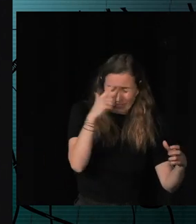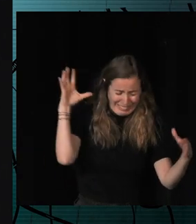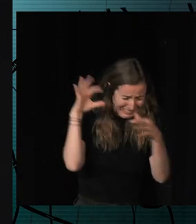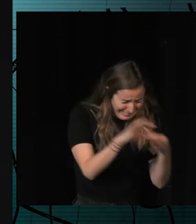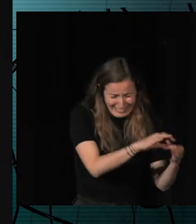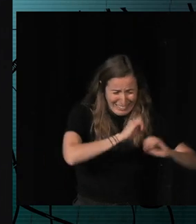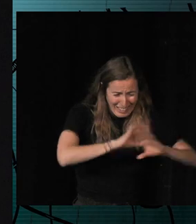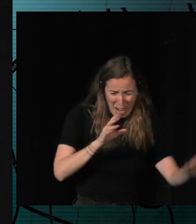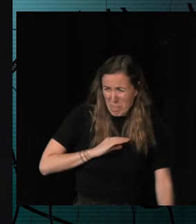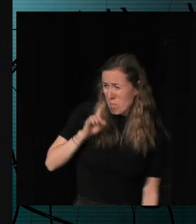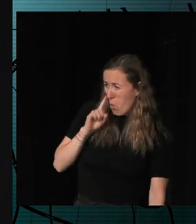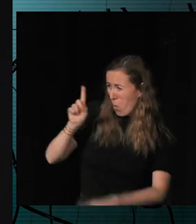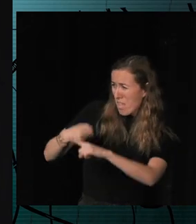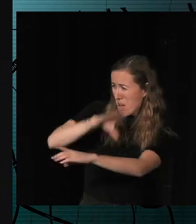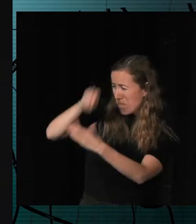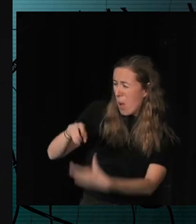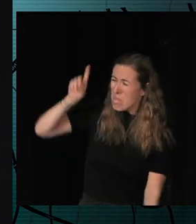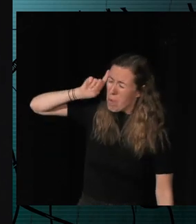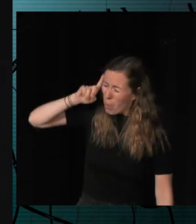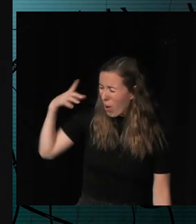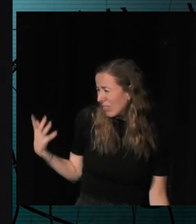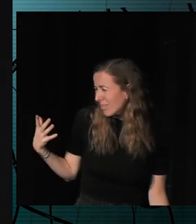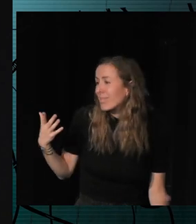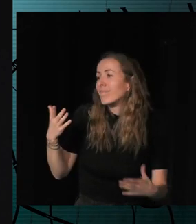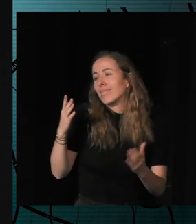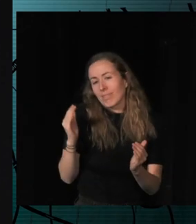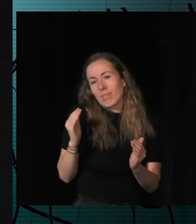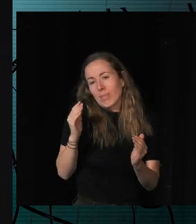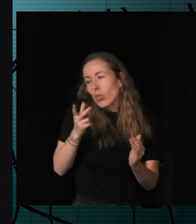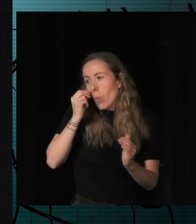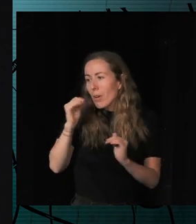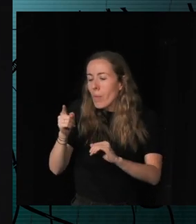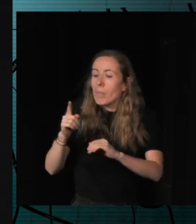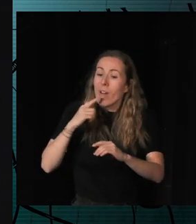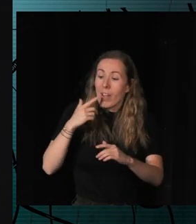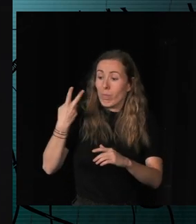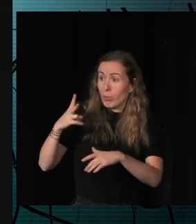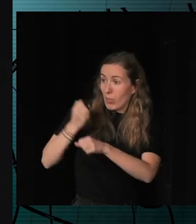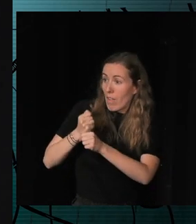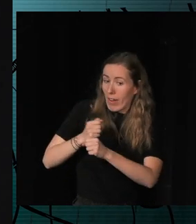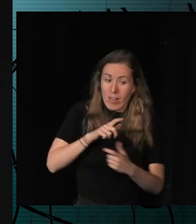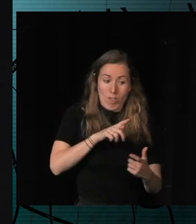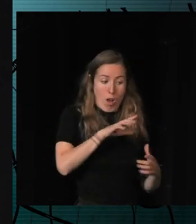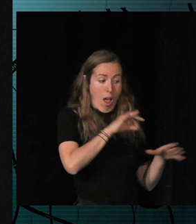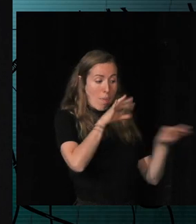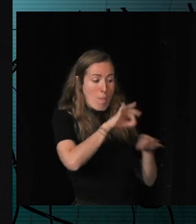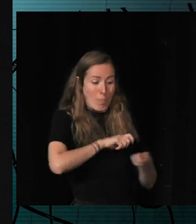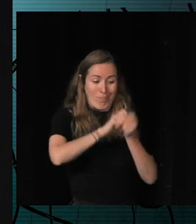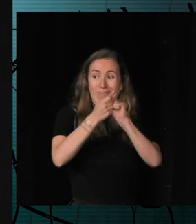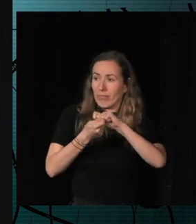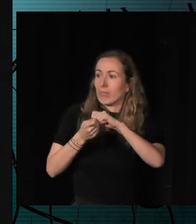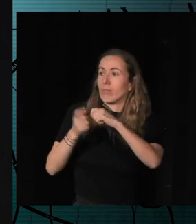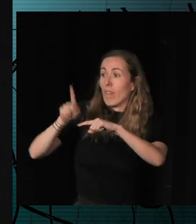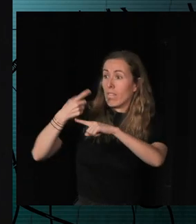bizarre de se dire mais pourquoi est-ce qu'il se retrouve dans le film la subtilité étant que malgré tout le travail d'adaptation n'est pas idiot c'est-à-dire que le design de pyramide